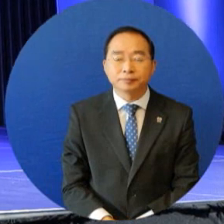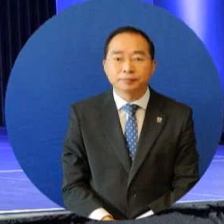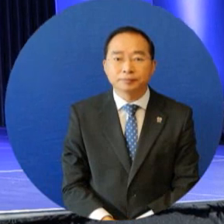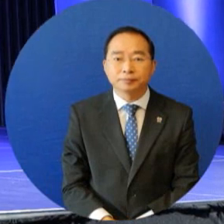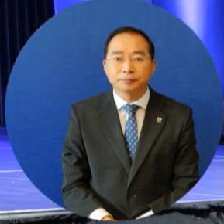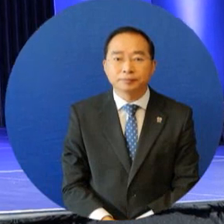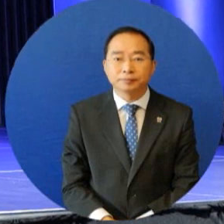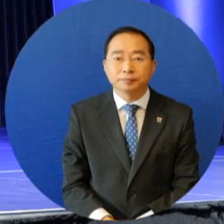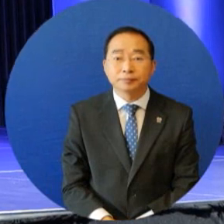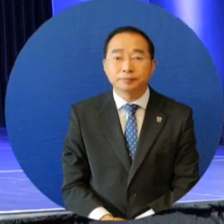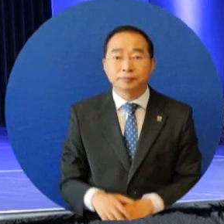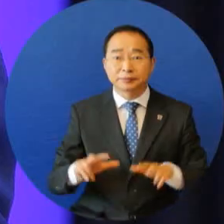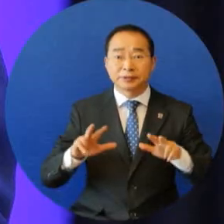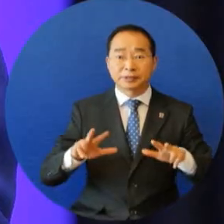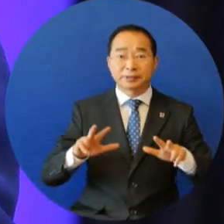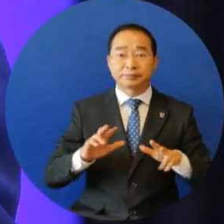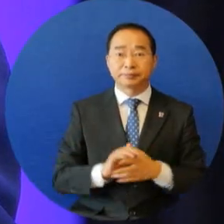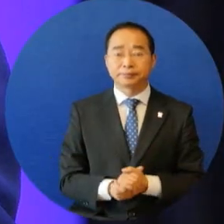지금은